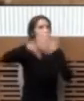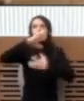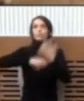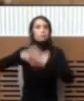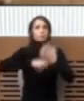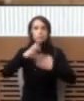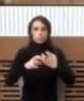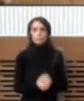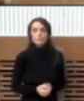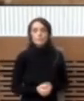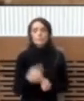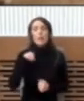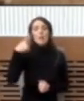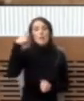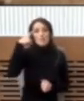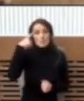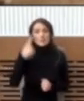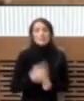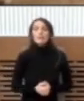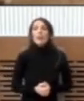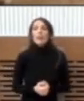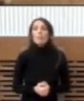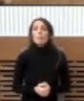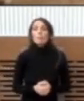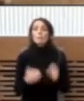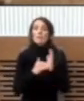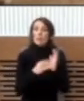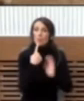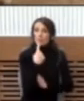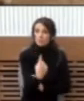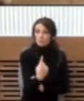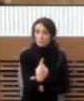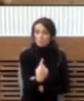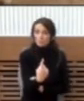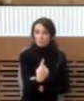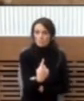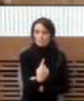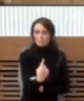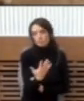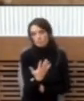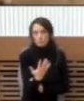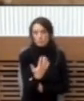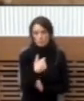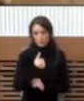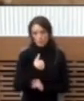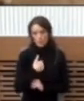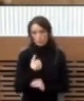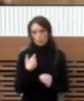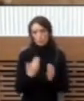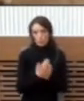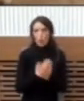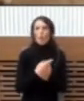izdvojite iz budžeta koji je već iscrpljen. Ako ne možete, vi ne stajete u red, što znači da nemate vakcinu tokom 2021.